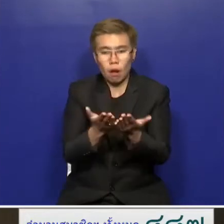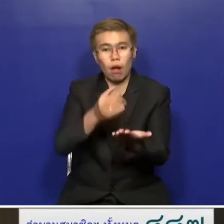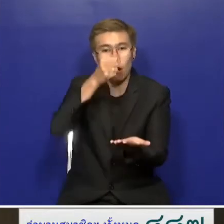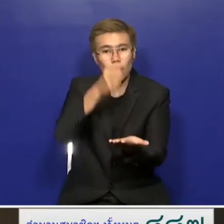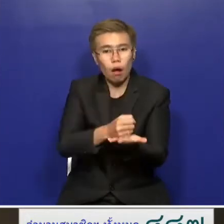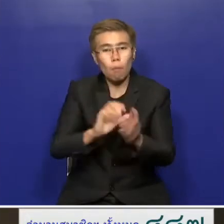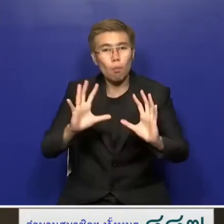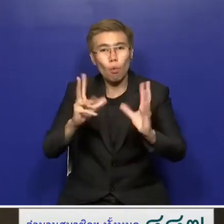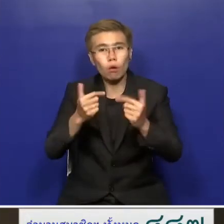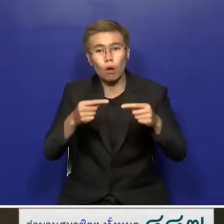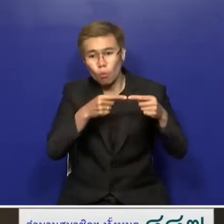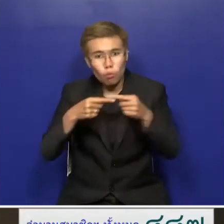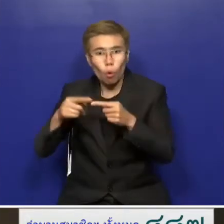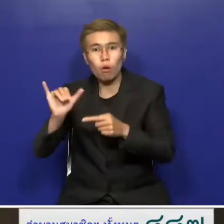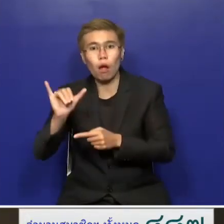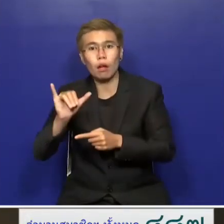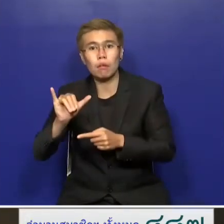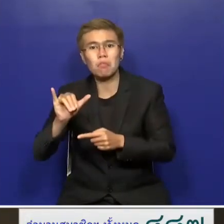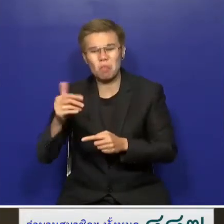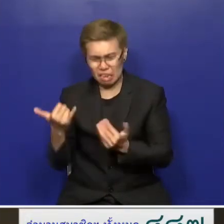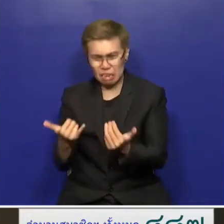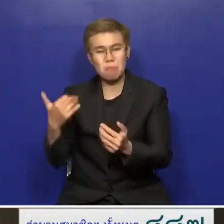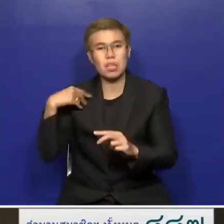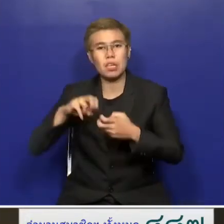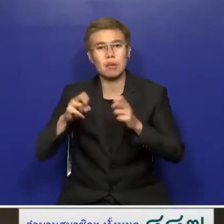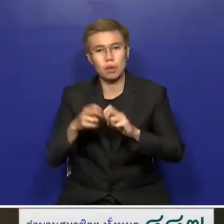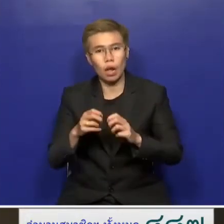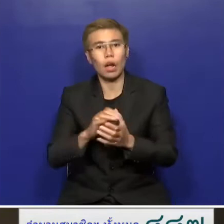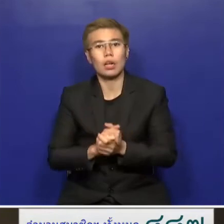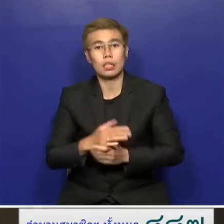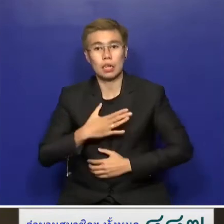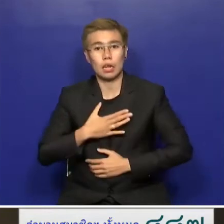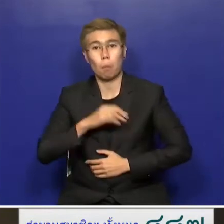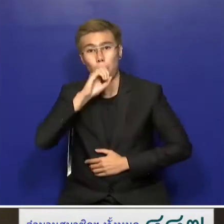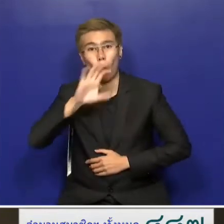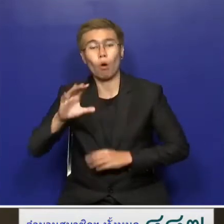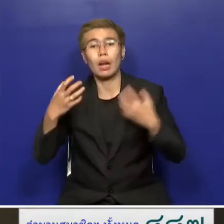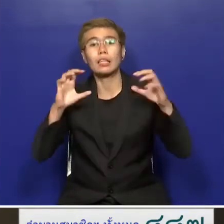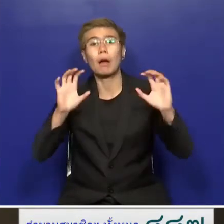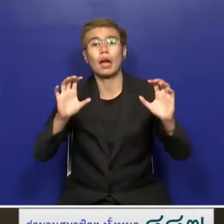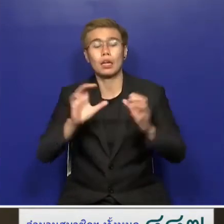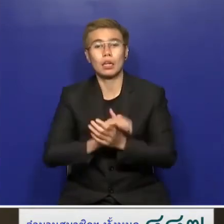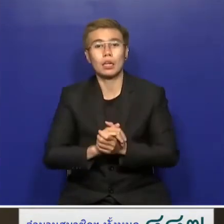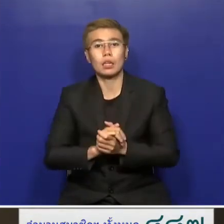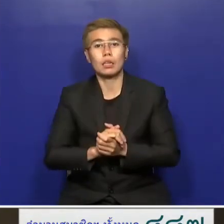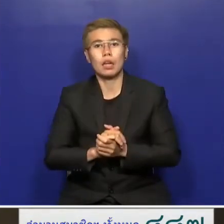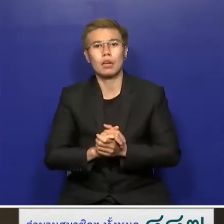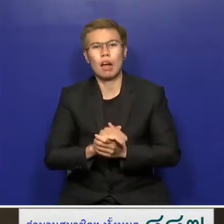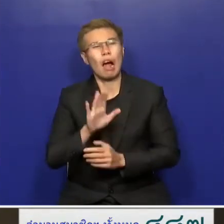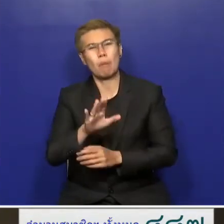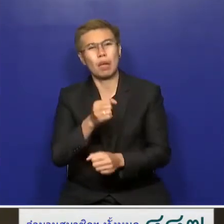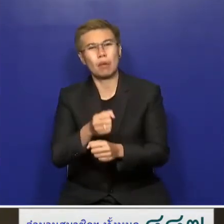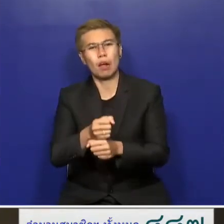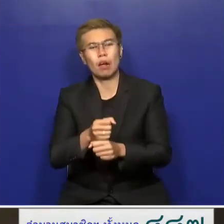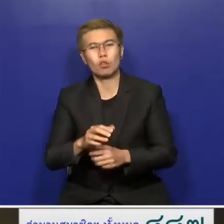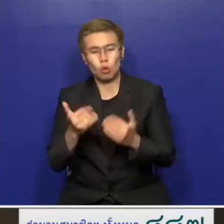นะคะมันก็เลยกลายเป็ปญหาดีฉันก็อยากจะบอกกับทางรัฐบาลว่าท่านอย่าทำอยางนี้เลย อย่าปรา